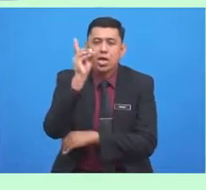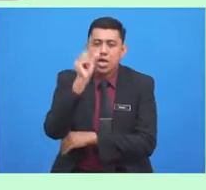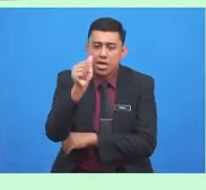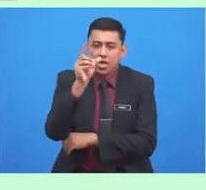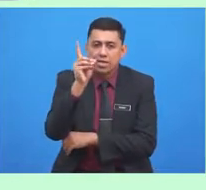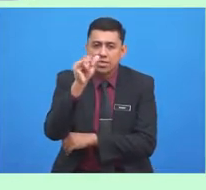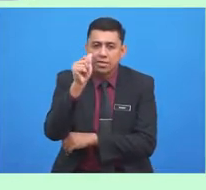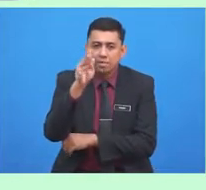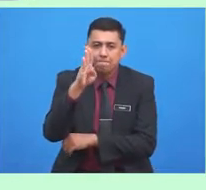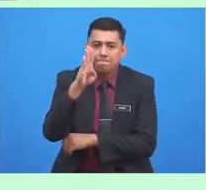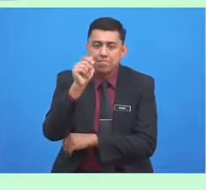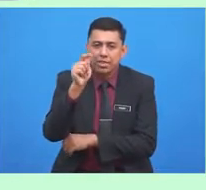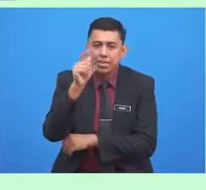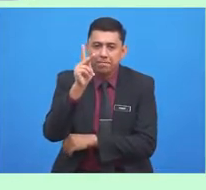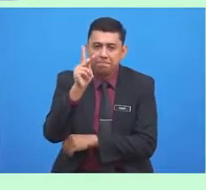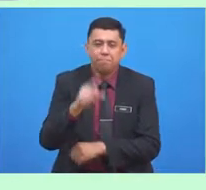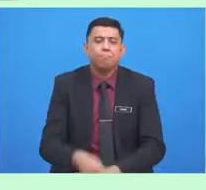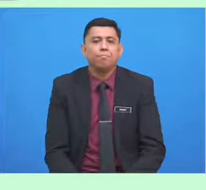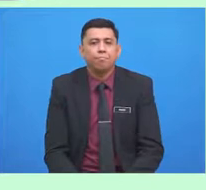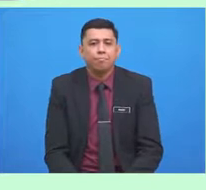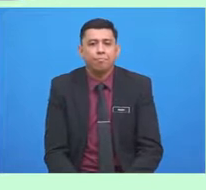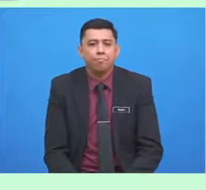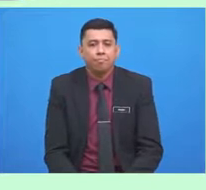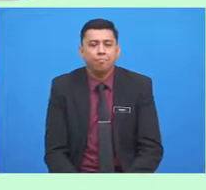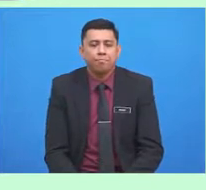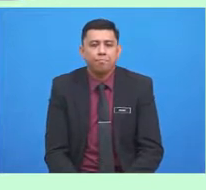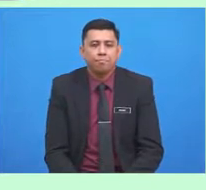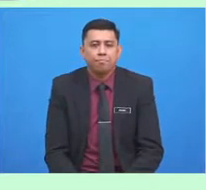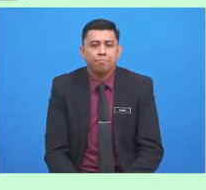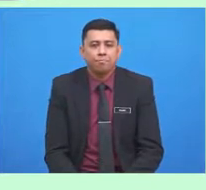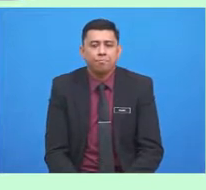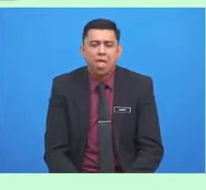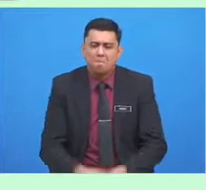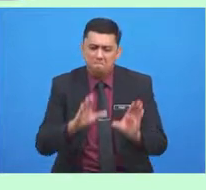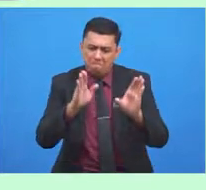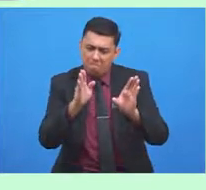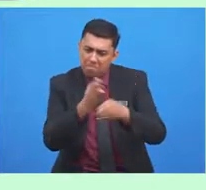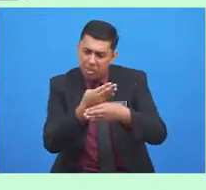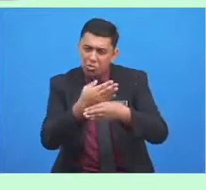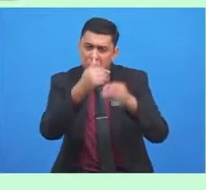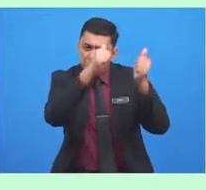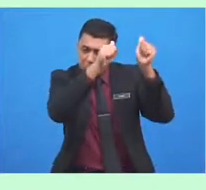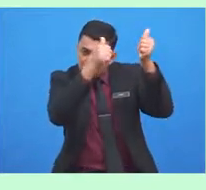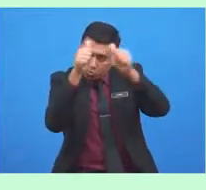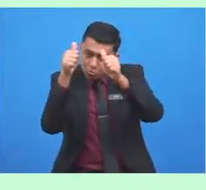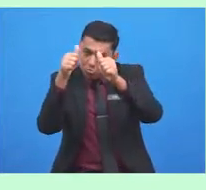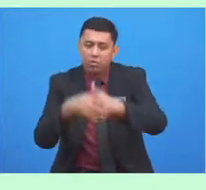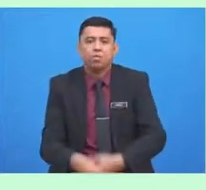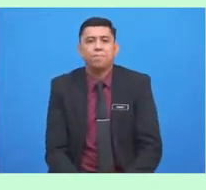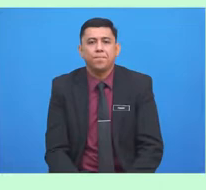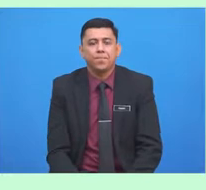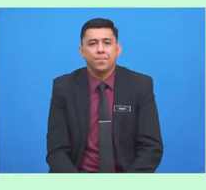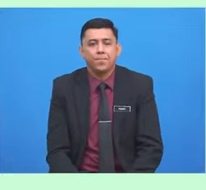atau bintik air ini akan membentuk awan. Dan proses menegak yang terakhir ialah